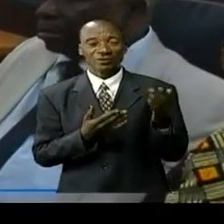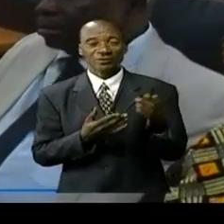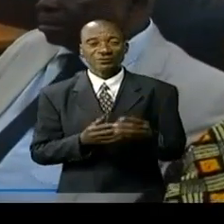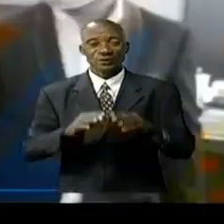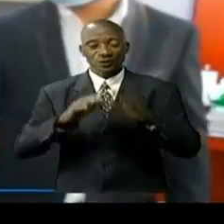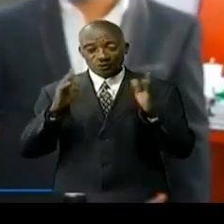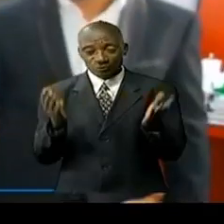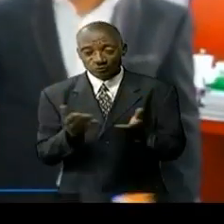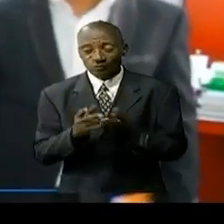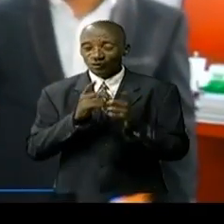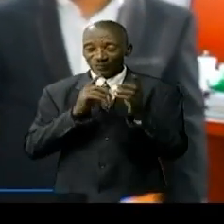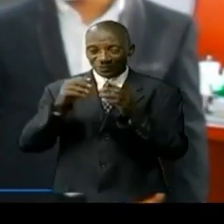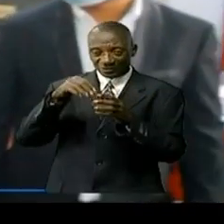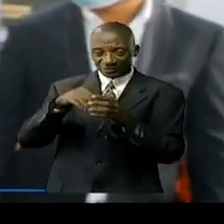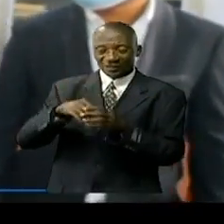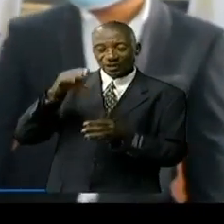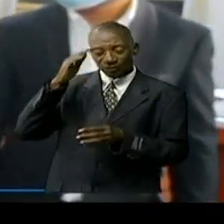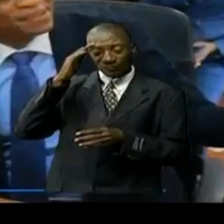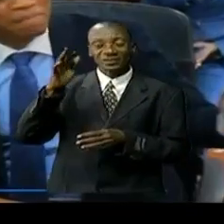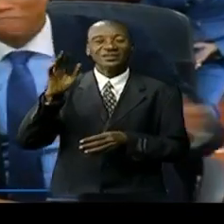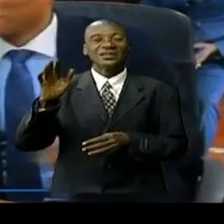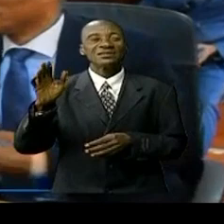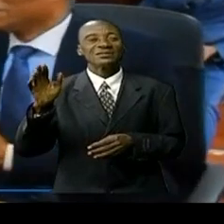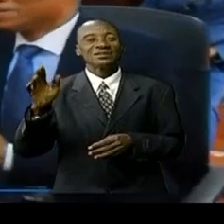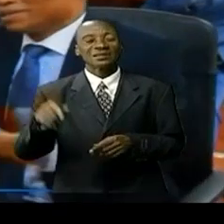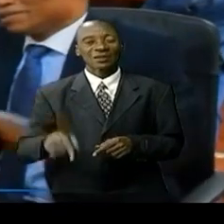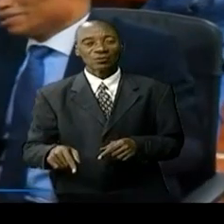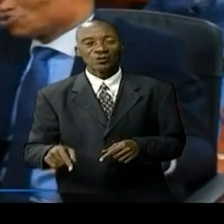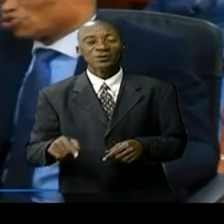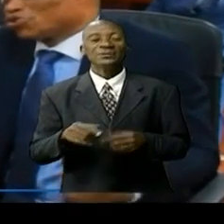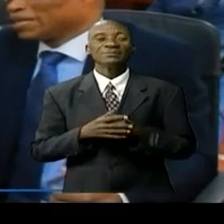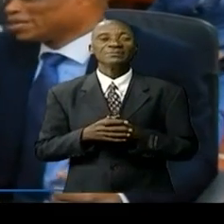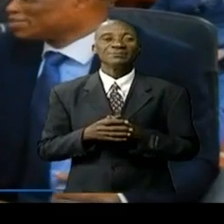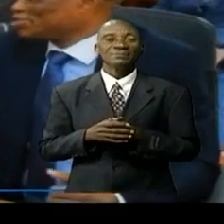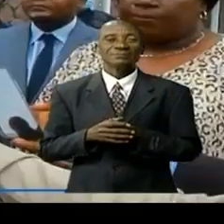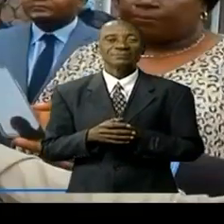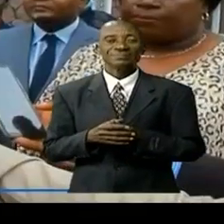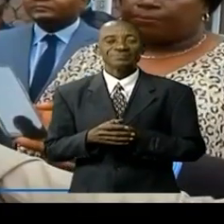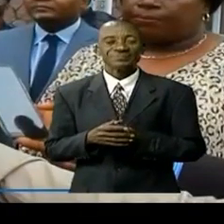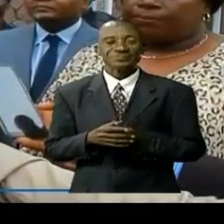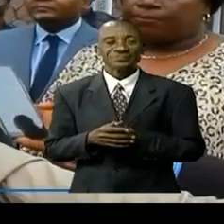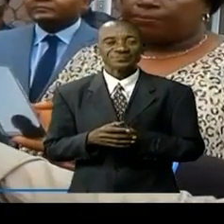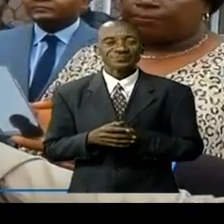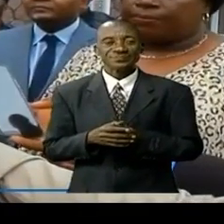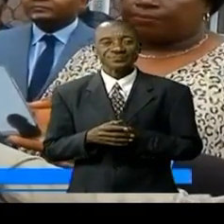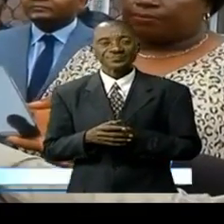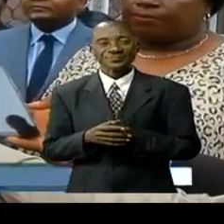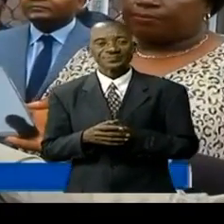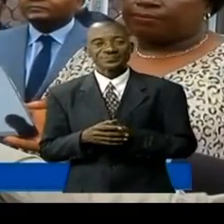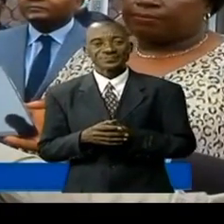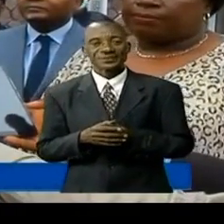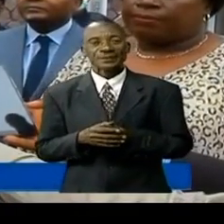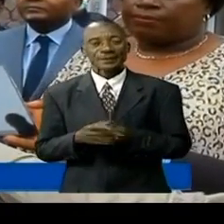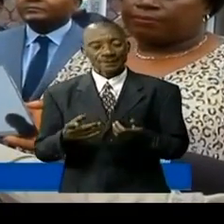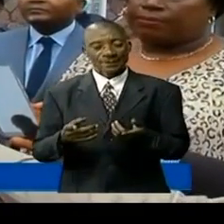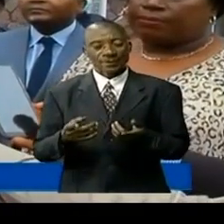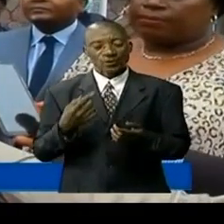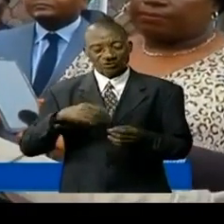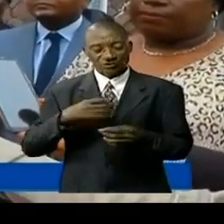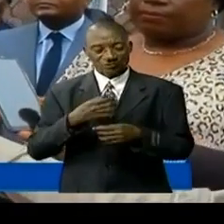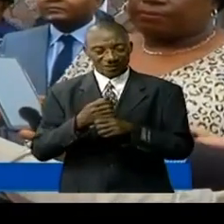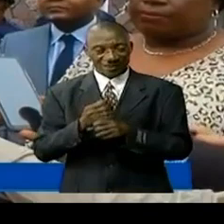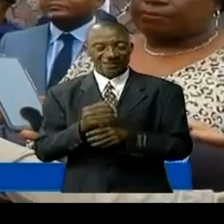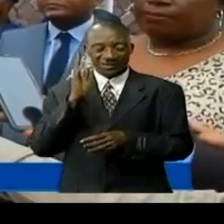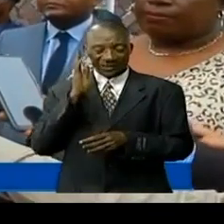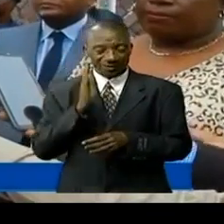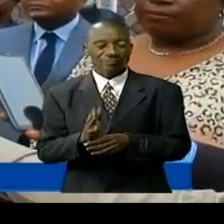les partenariats entre l'UNIKIN et les grandes institutions universitaires du monde. L'idée, c'est de créer un très grand espace de service pour les